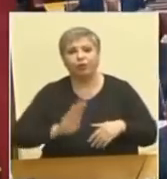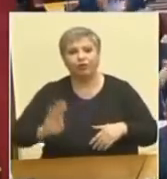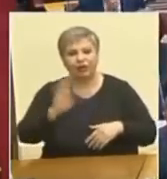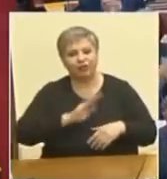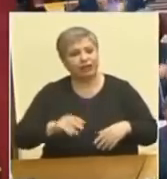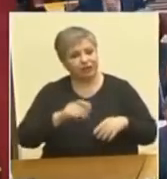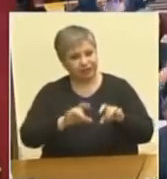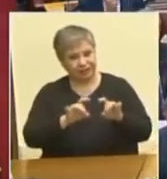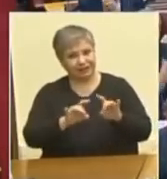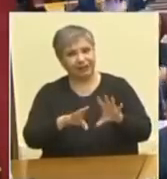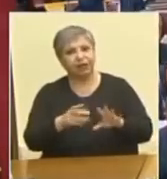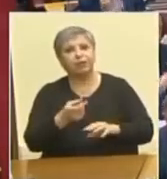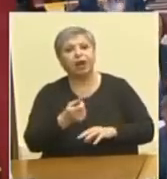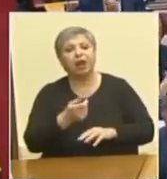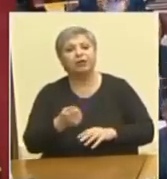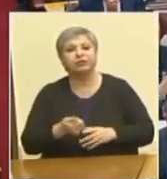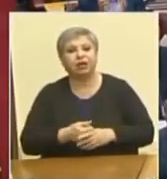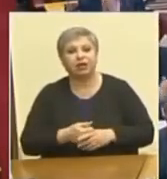αυτά.